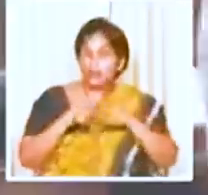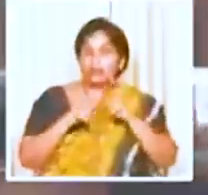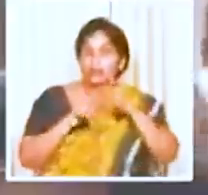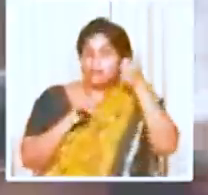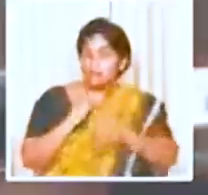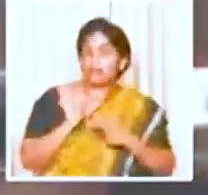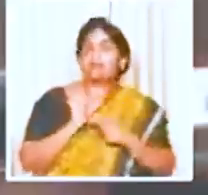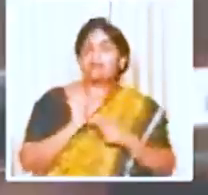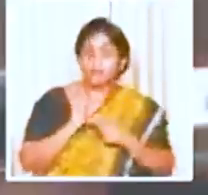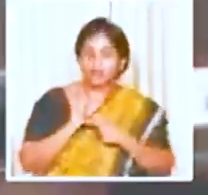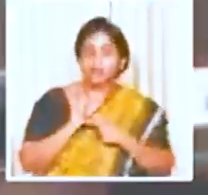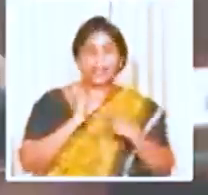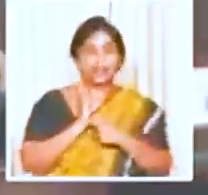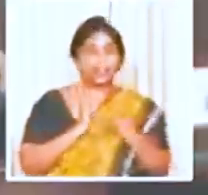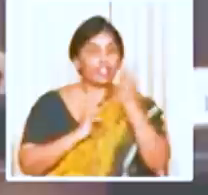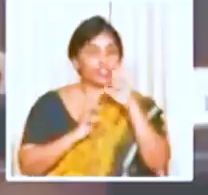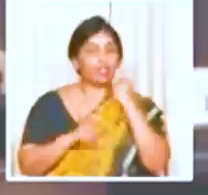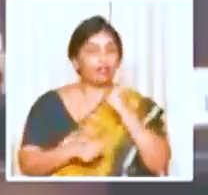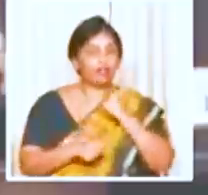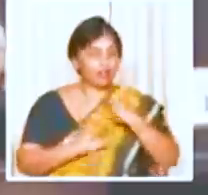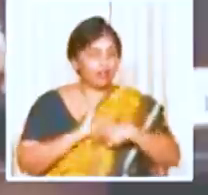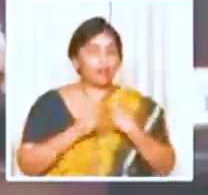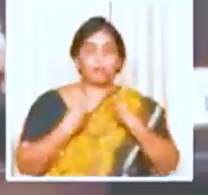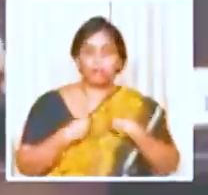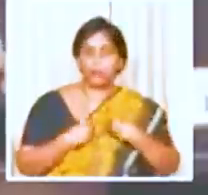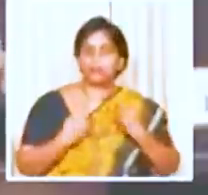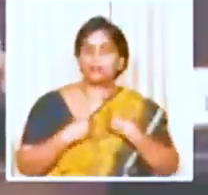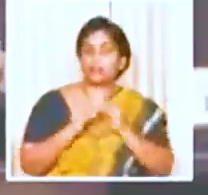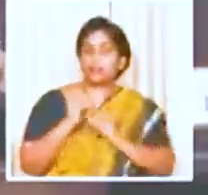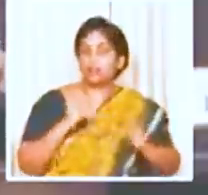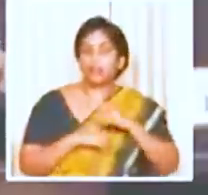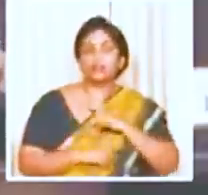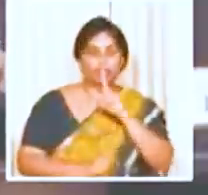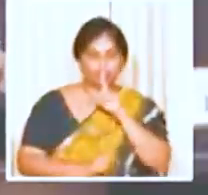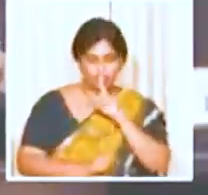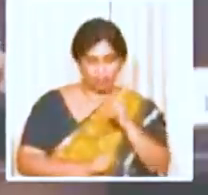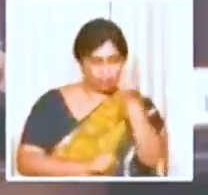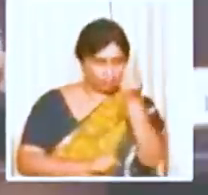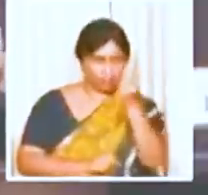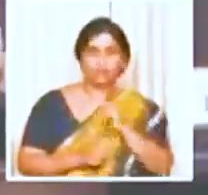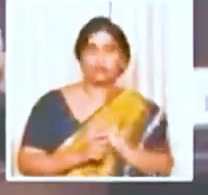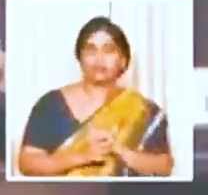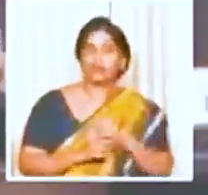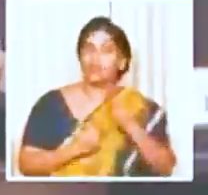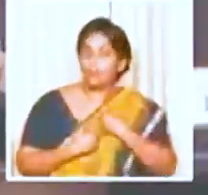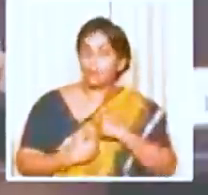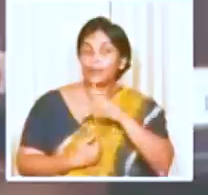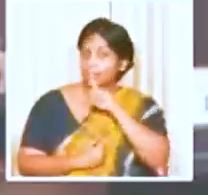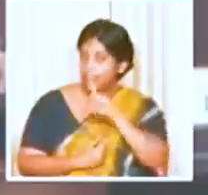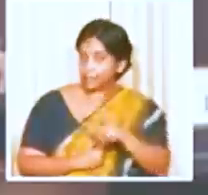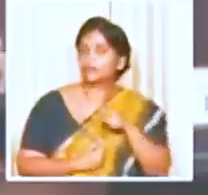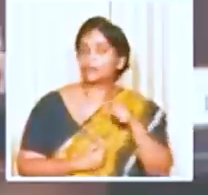වටිනාකම පිළියෙල 12ක් ලංකාවේ වටිනාකම පාඩුයි. අපේ විකල්පය විතරක් කියන කතා නැගතුම මට තව විනාඩියක් දෙන්න. අපි කියන විකල්පය